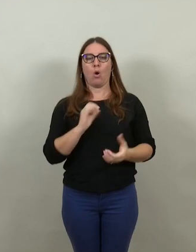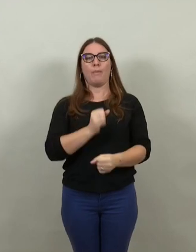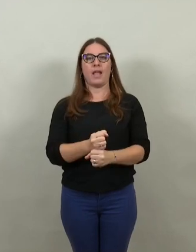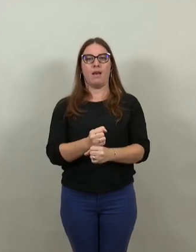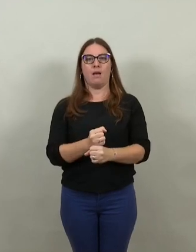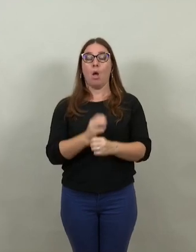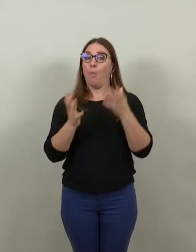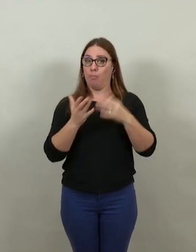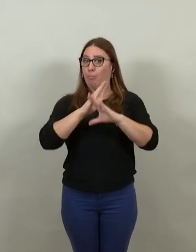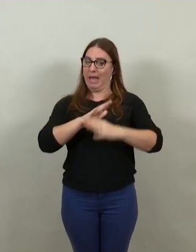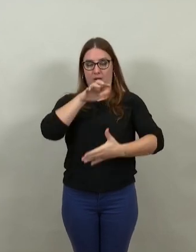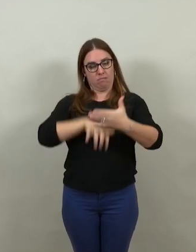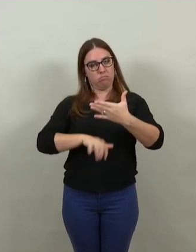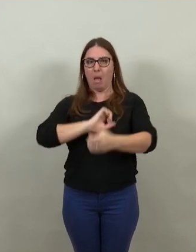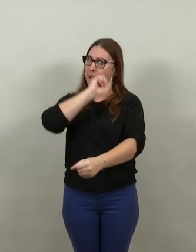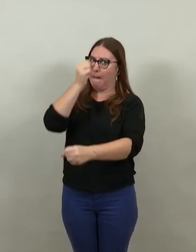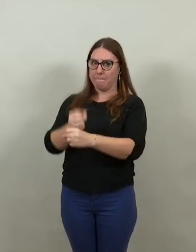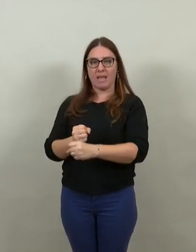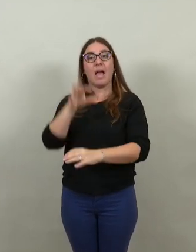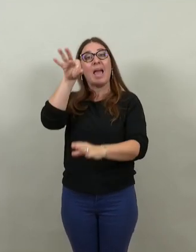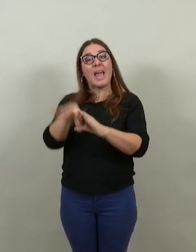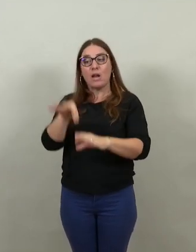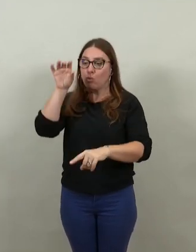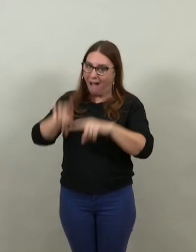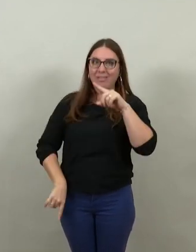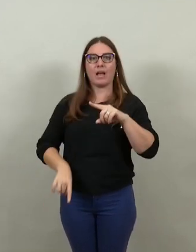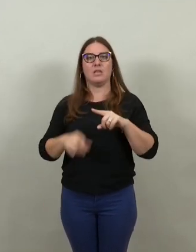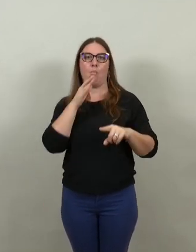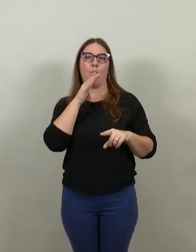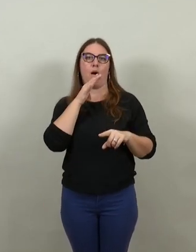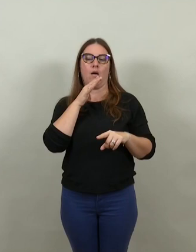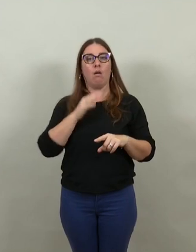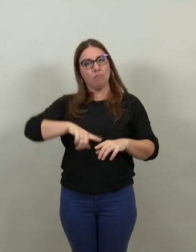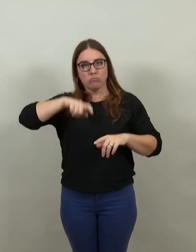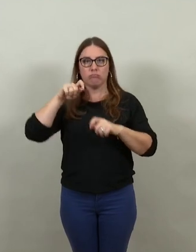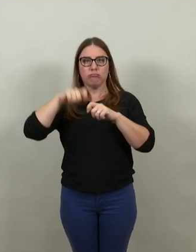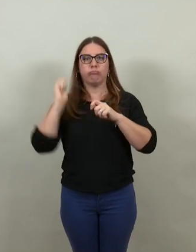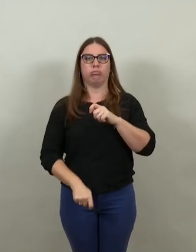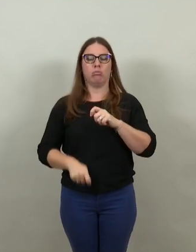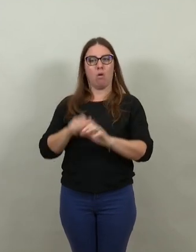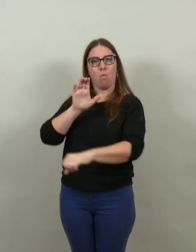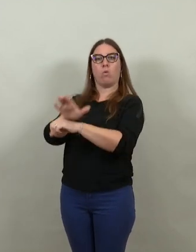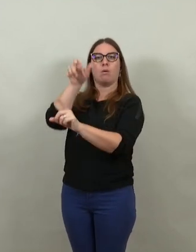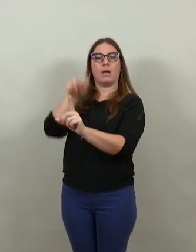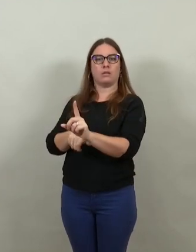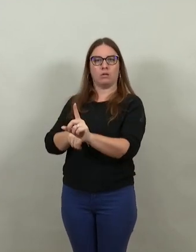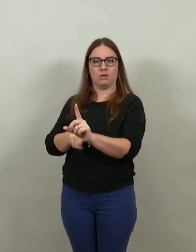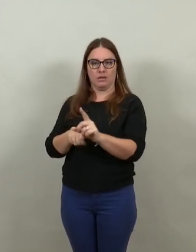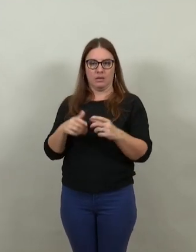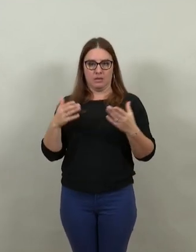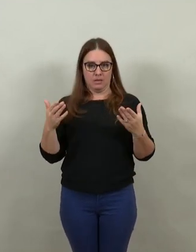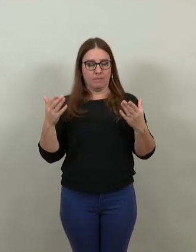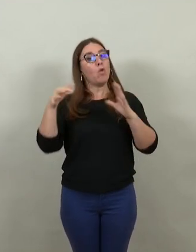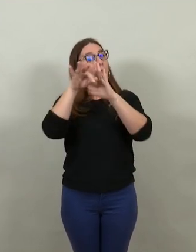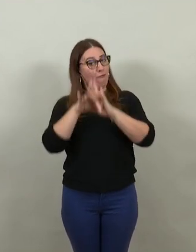prévoirait donc une peine d'inégibilité puiss puisse être prononcée à titre définitif à l'encontre d'une personne exerçant une fonction